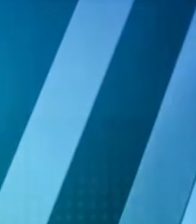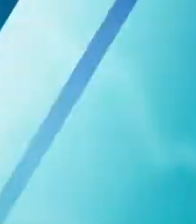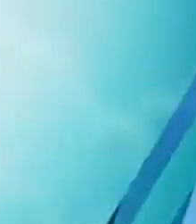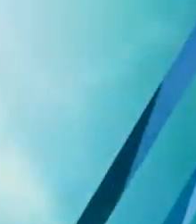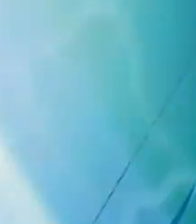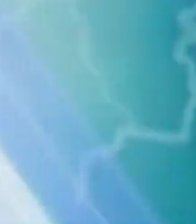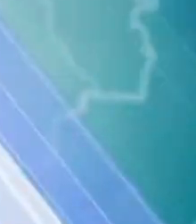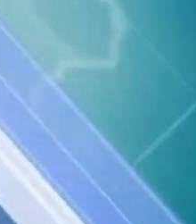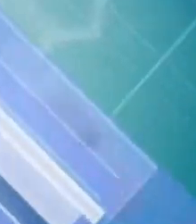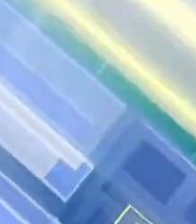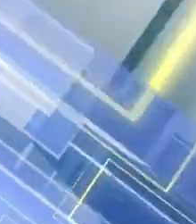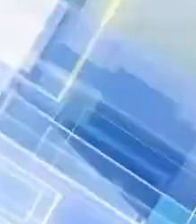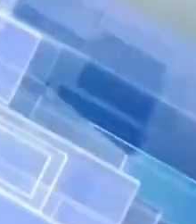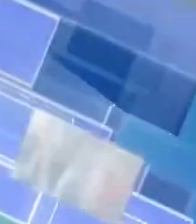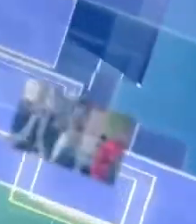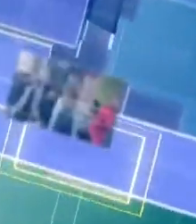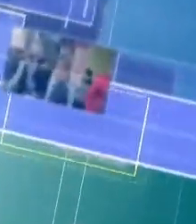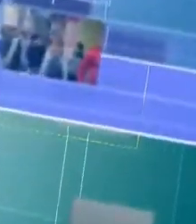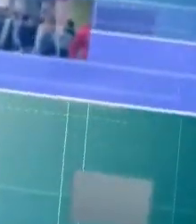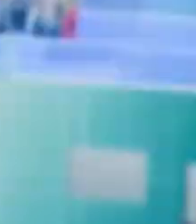МУЗЫКАЛЬНАЯ ЗАСТАВКА